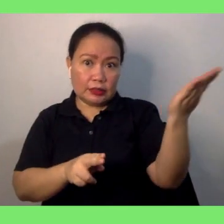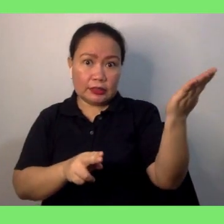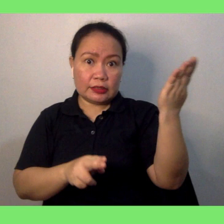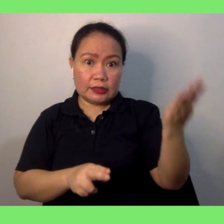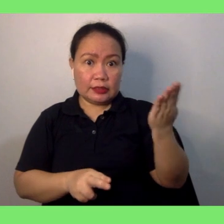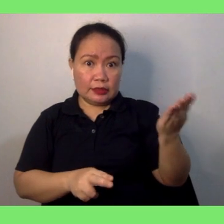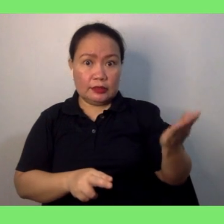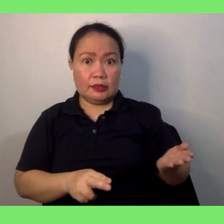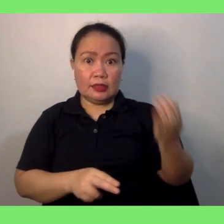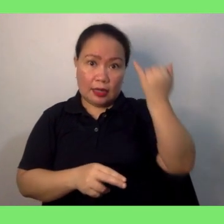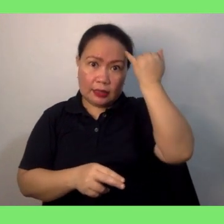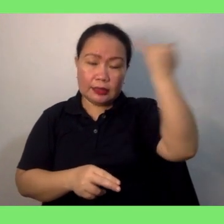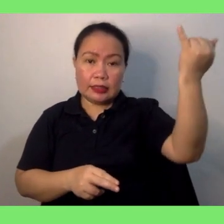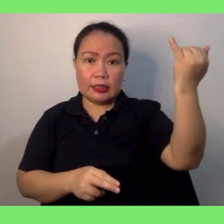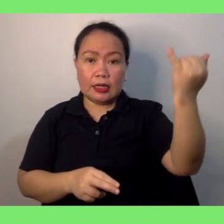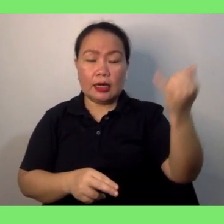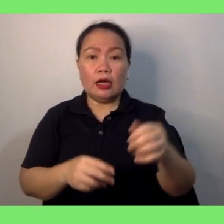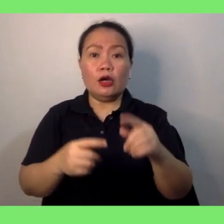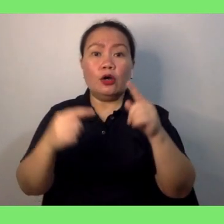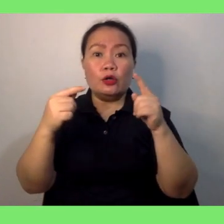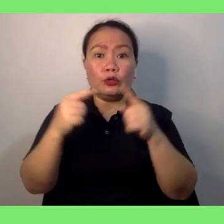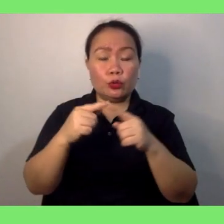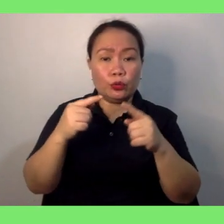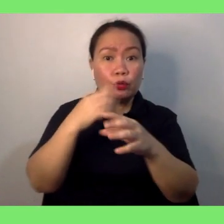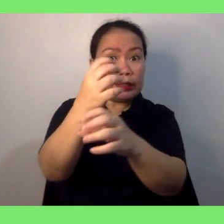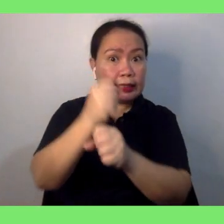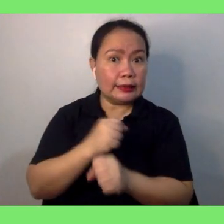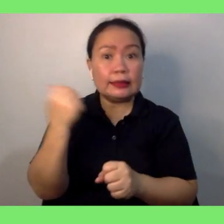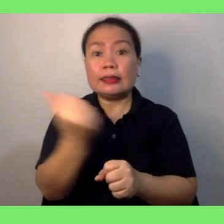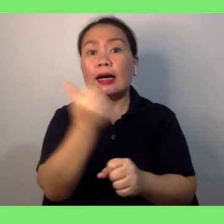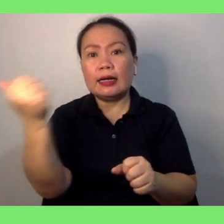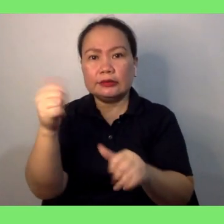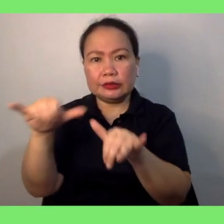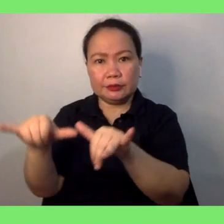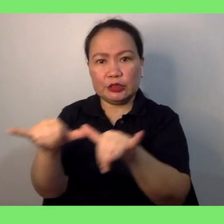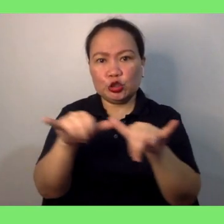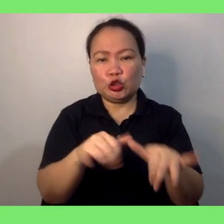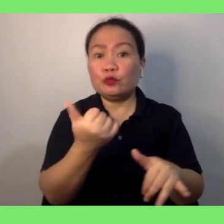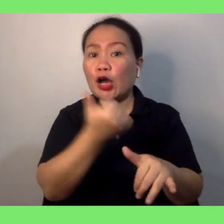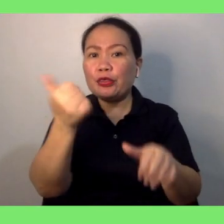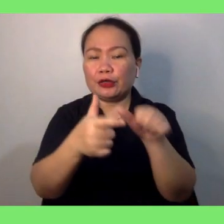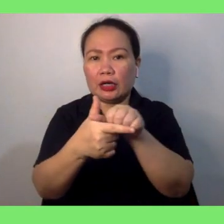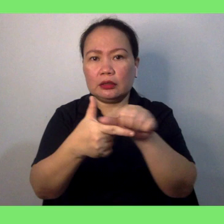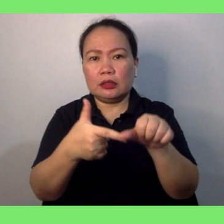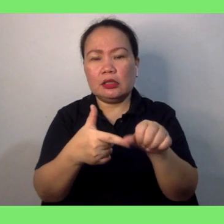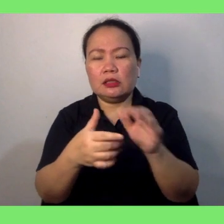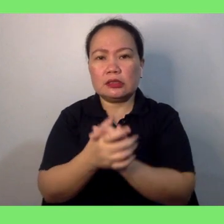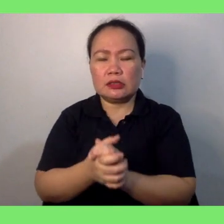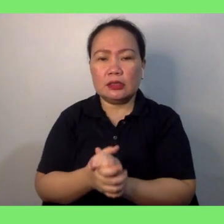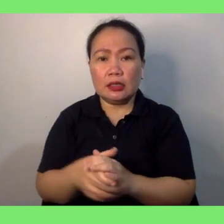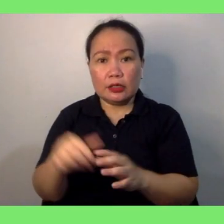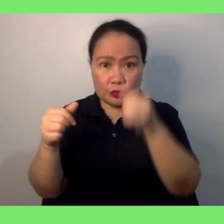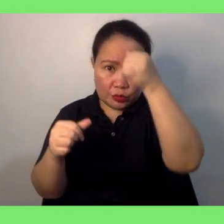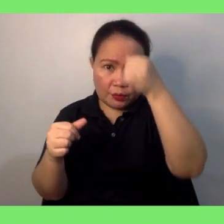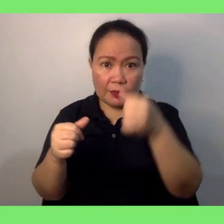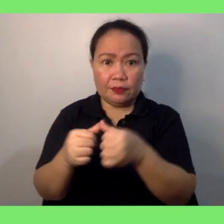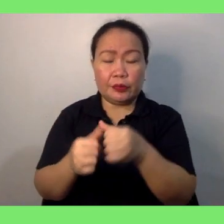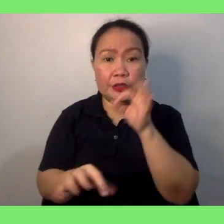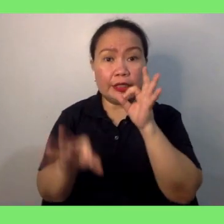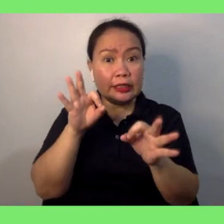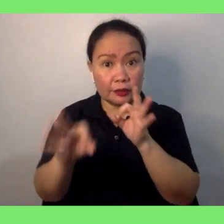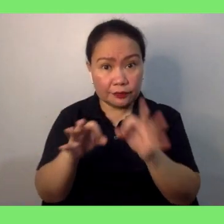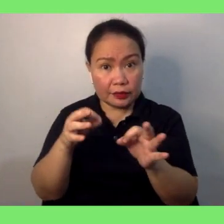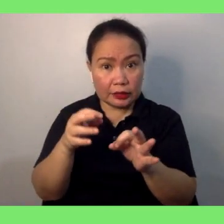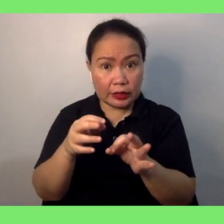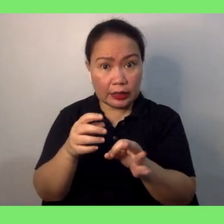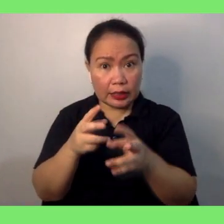mga concept na to or conclusion, para makuha natin yung ibang measures ng ibang angles. So, tatandaan na kapag